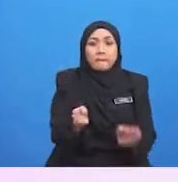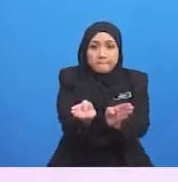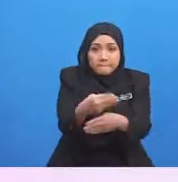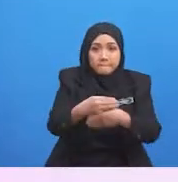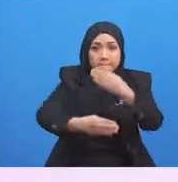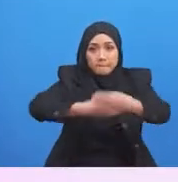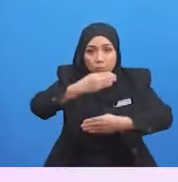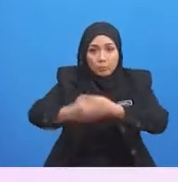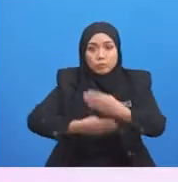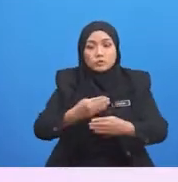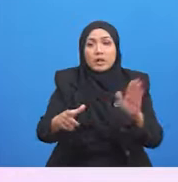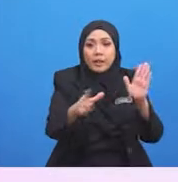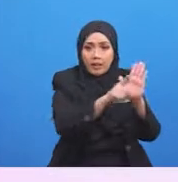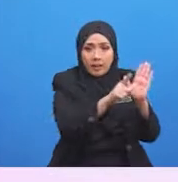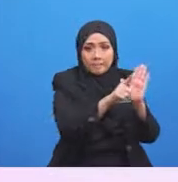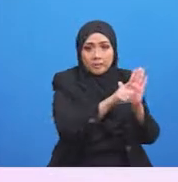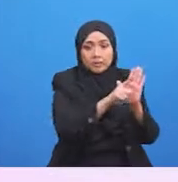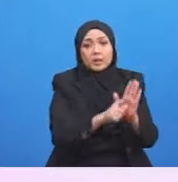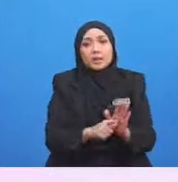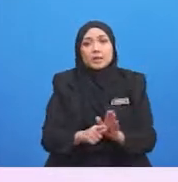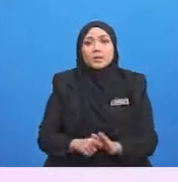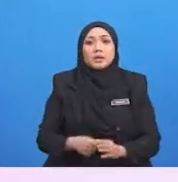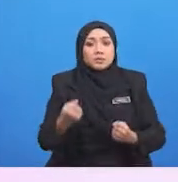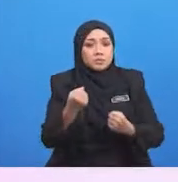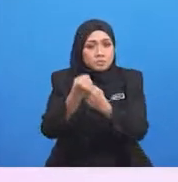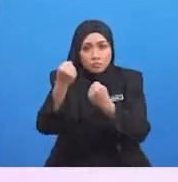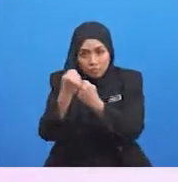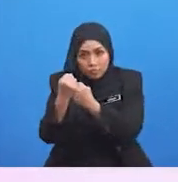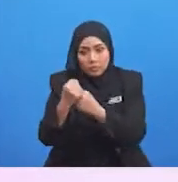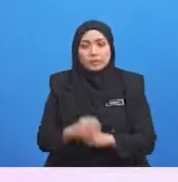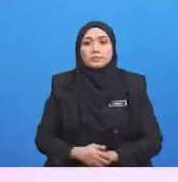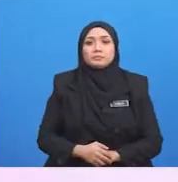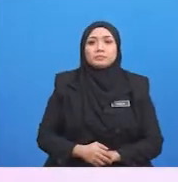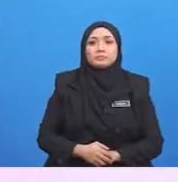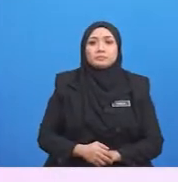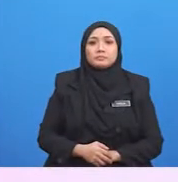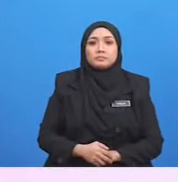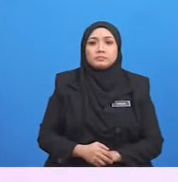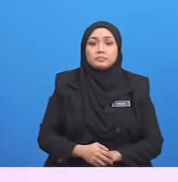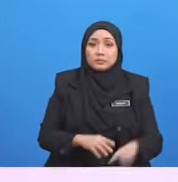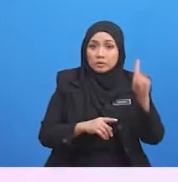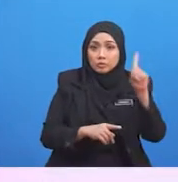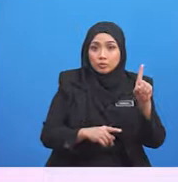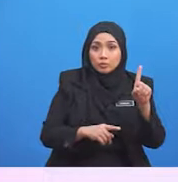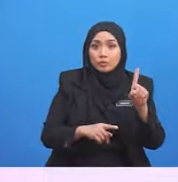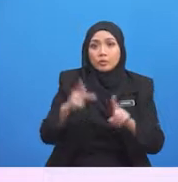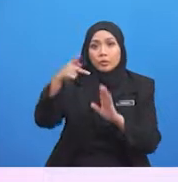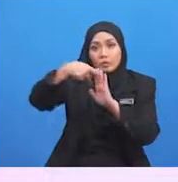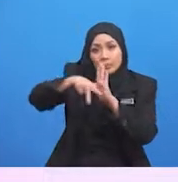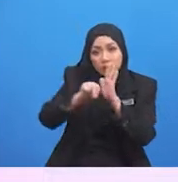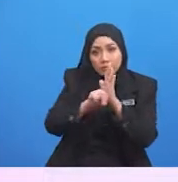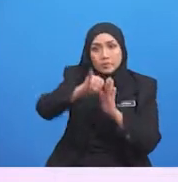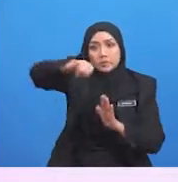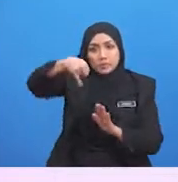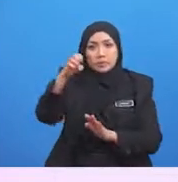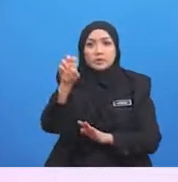dan juga perkhidmatan sokongan. Ada empat atribut produk. Yang pertama, penjenamaan.